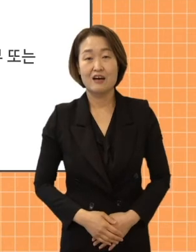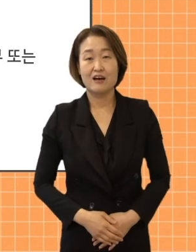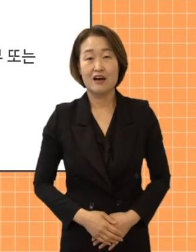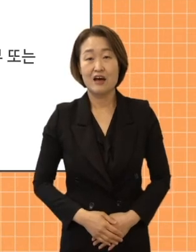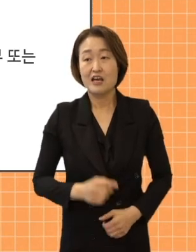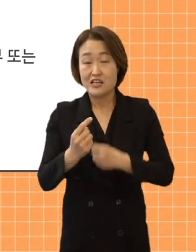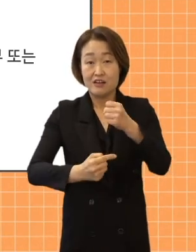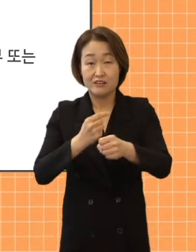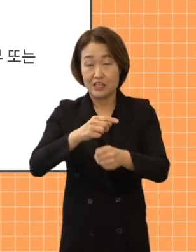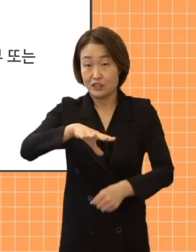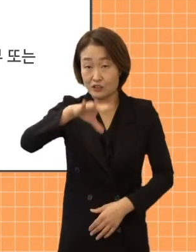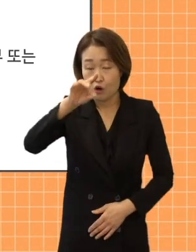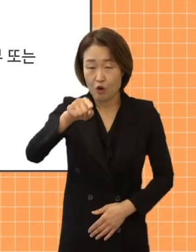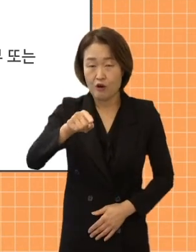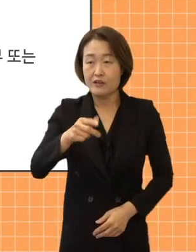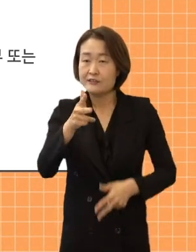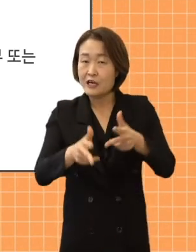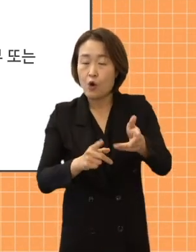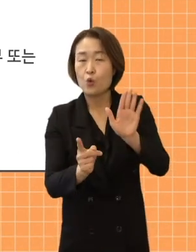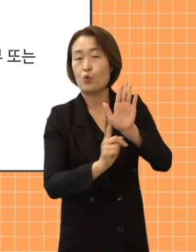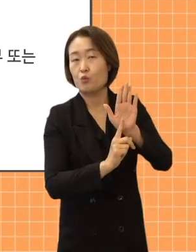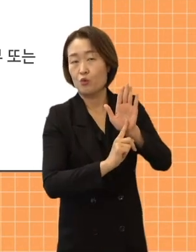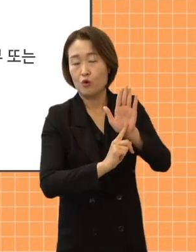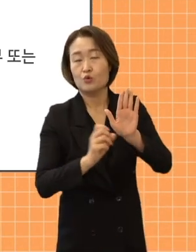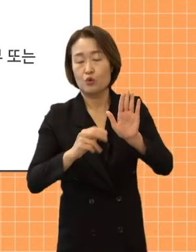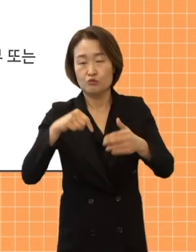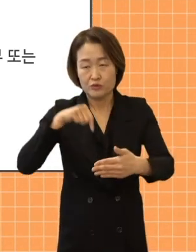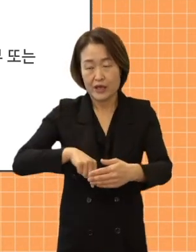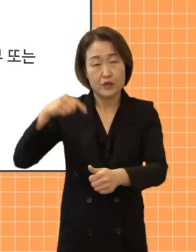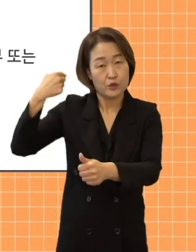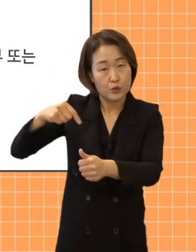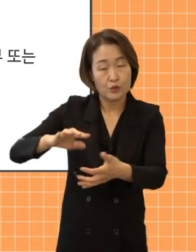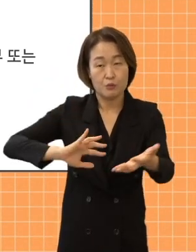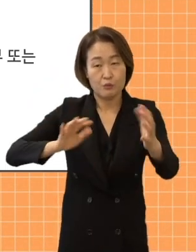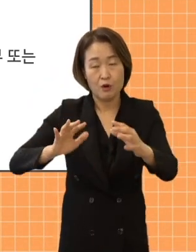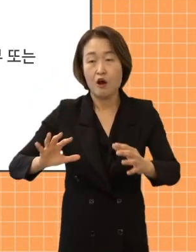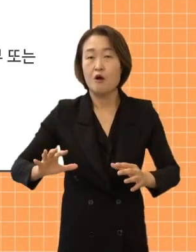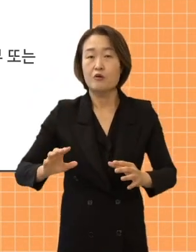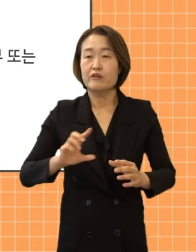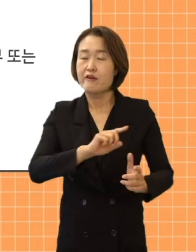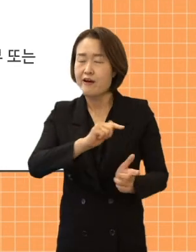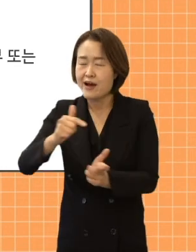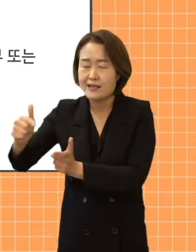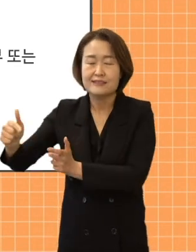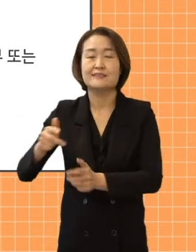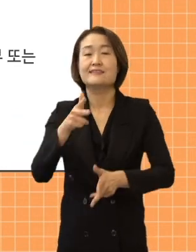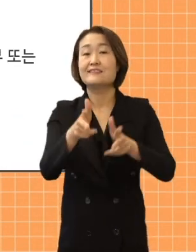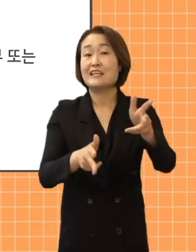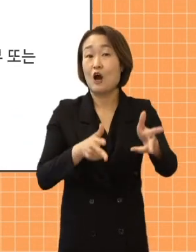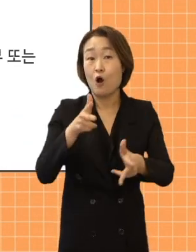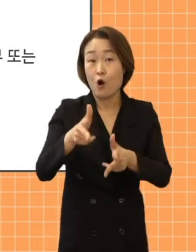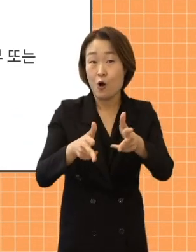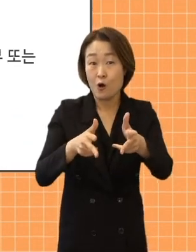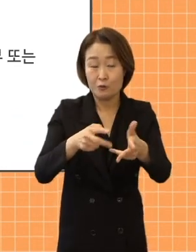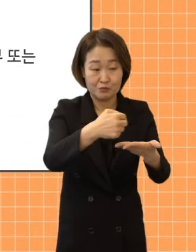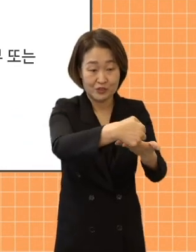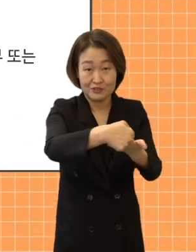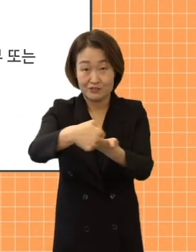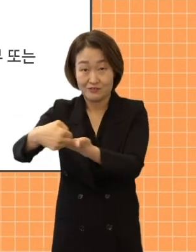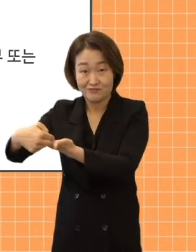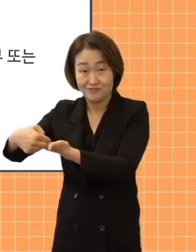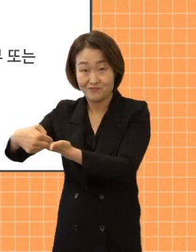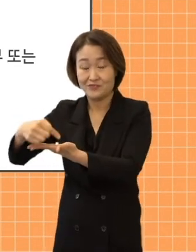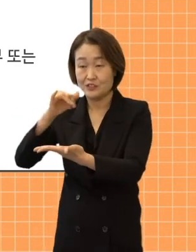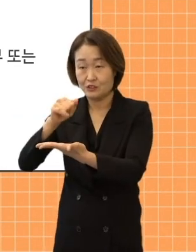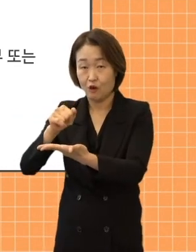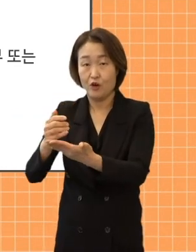개발원은 매해 상반기 사업 공모를 진행하여 국내 및 국외 현지의 교육, 포럼, 국제회의 등 다분야의 사업